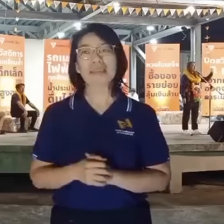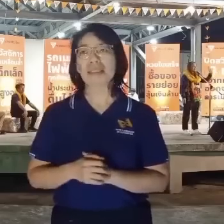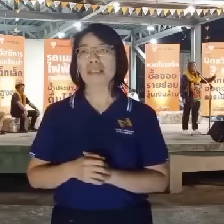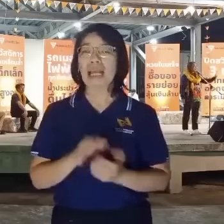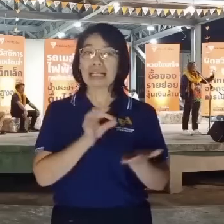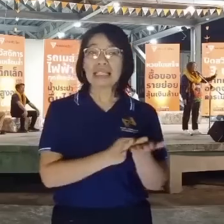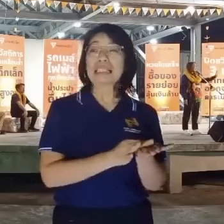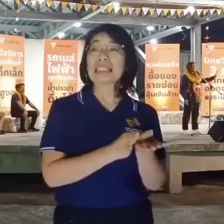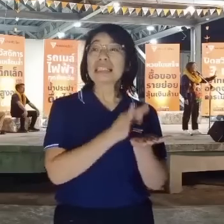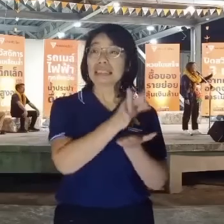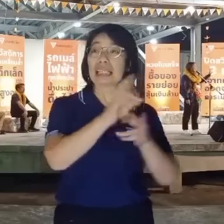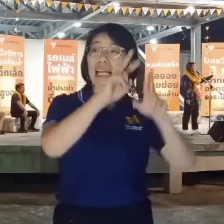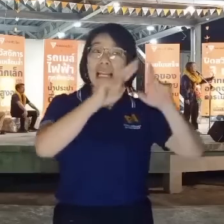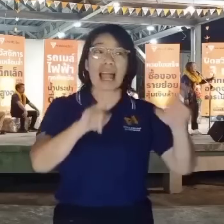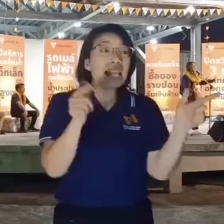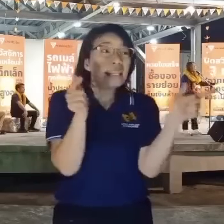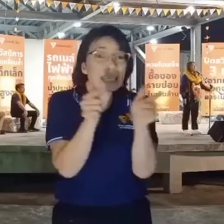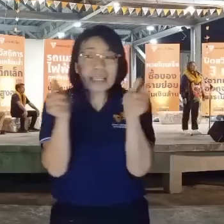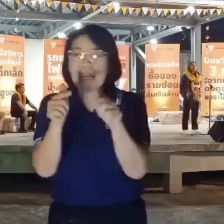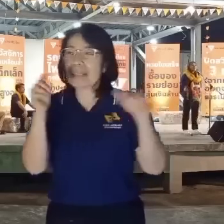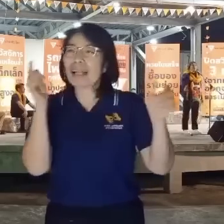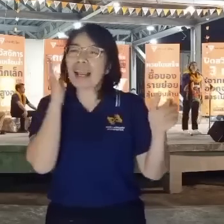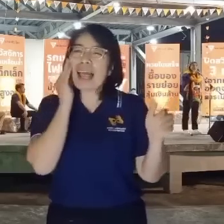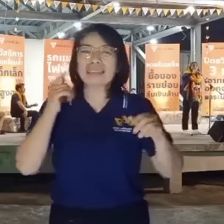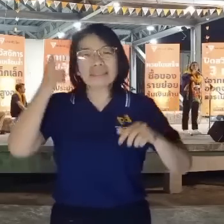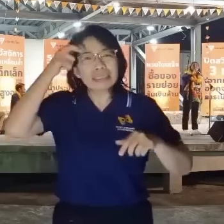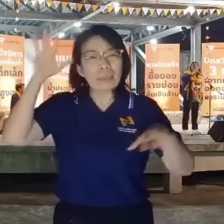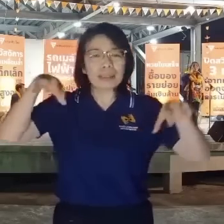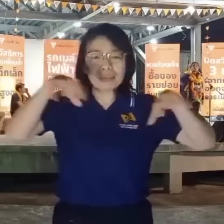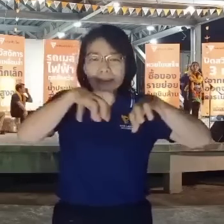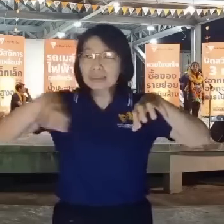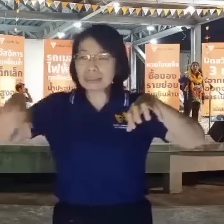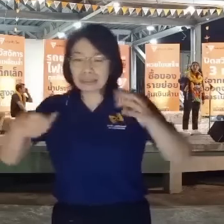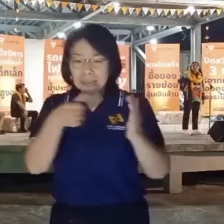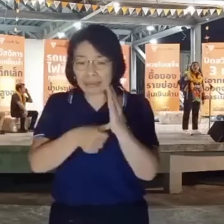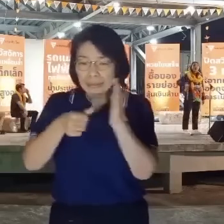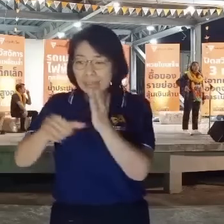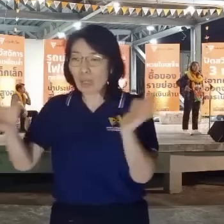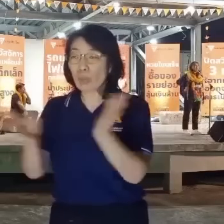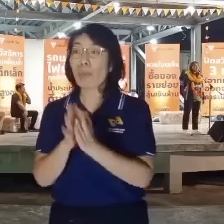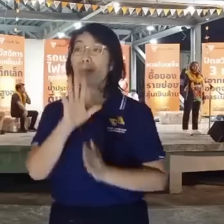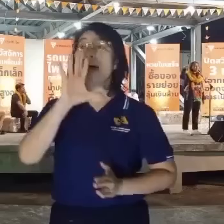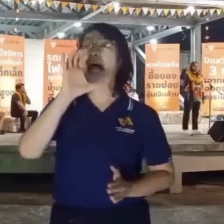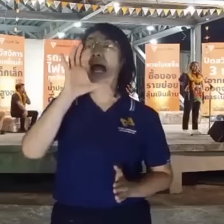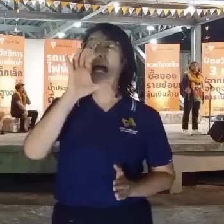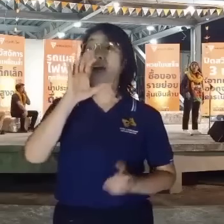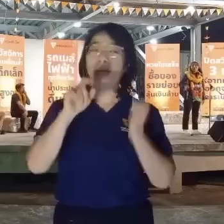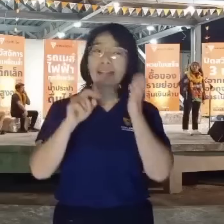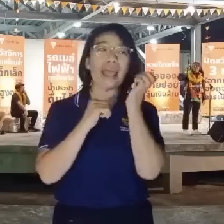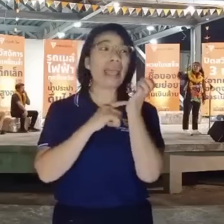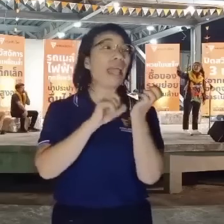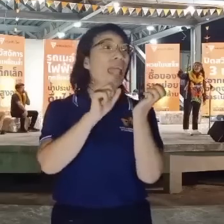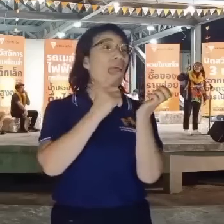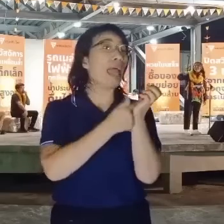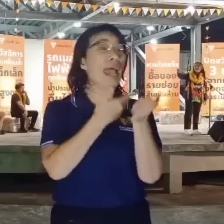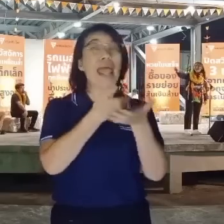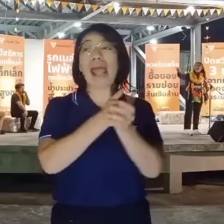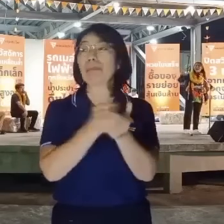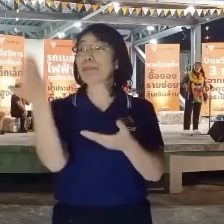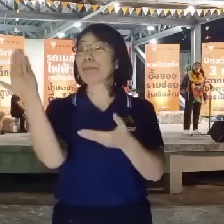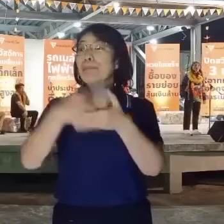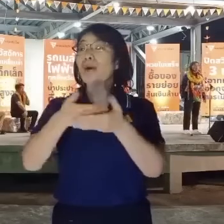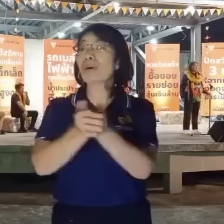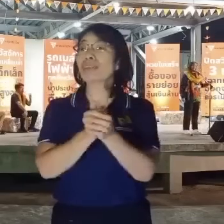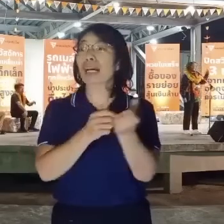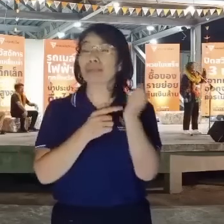ค้าจากร้านเล็กๆร้านน้อยๆเมื่อรวมใบเสร็จครบ500บาทในแอปเป๋าตังค์สามารถนำไปแลกส